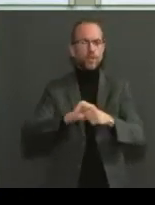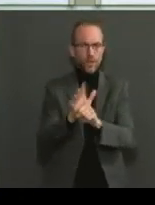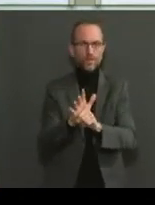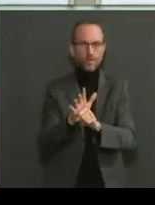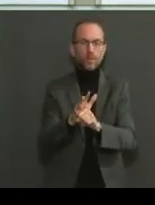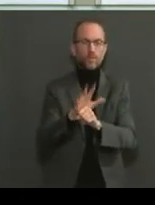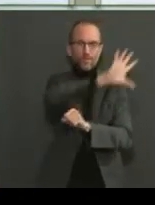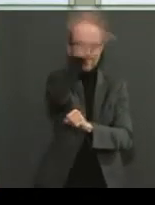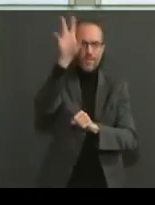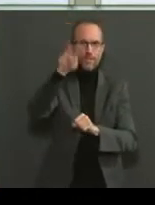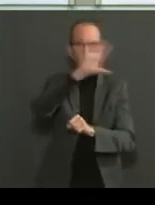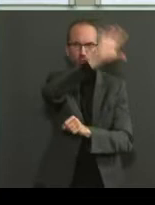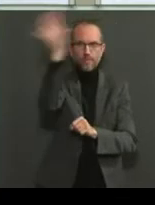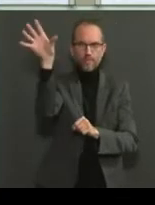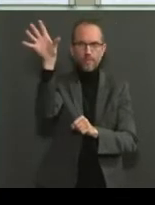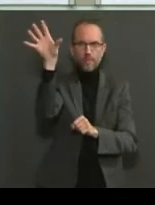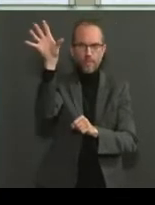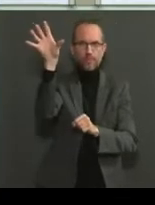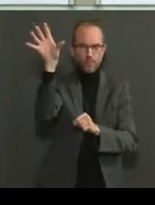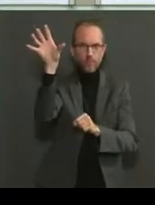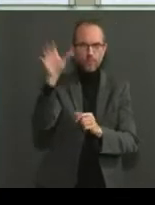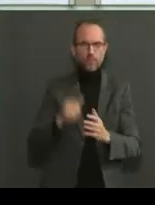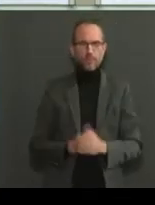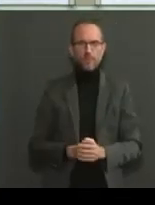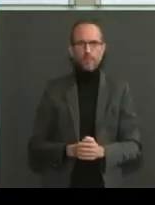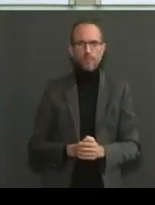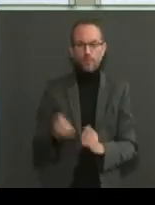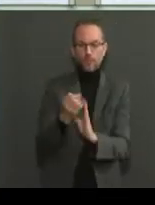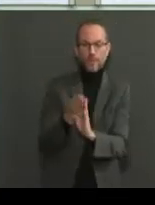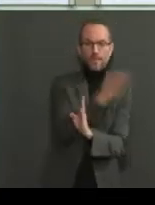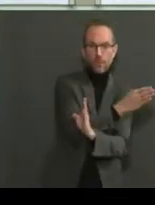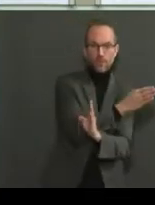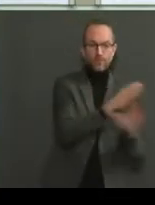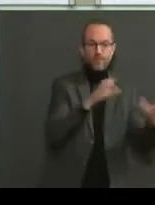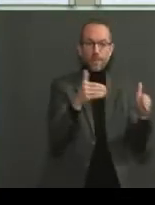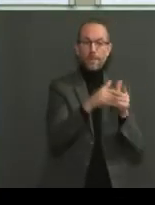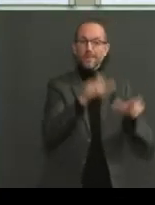flamandes. La semaine précédente, ce chiffre était de